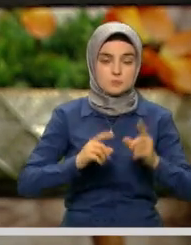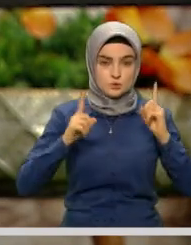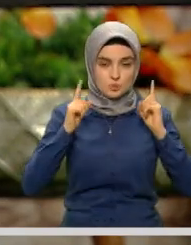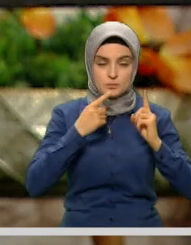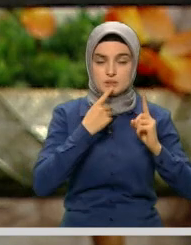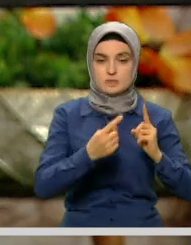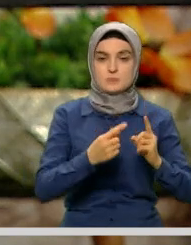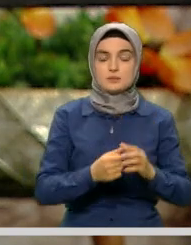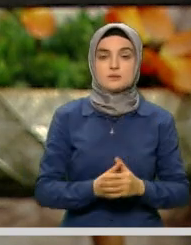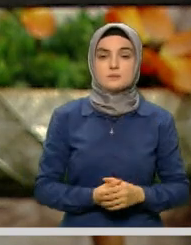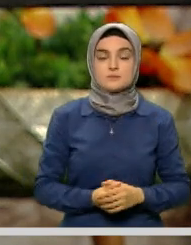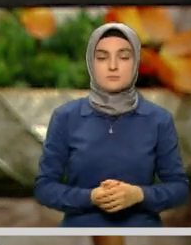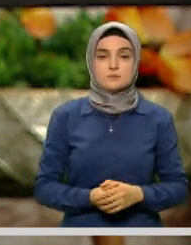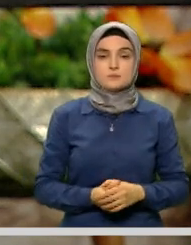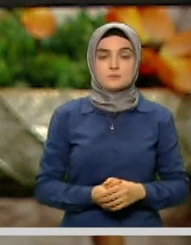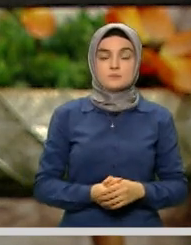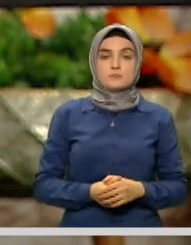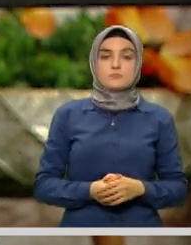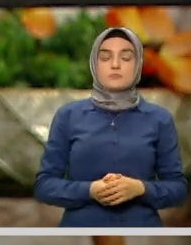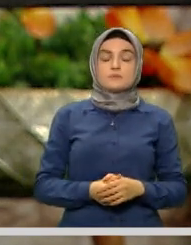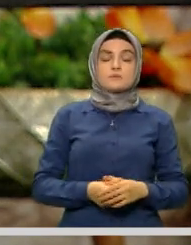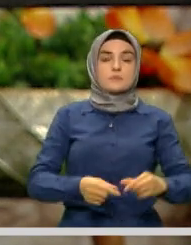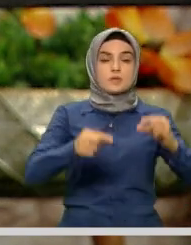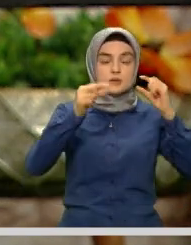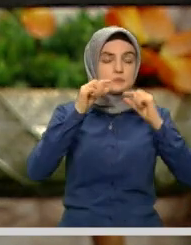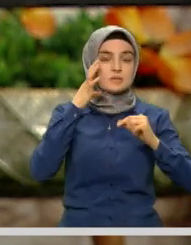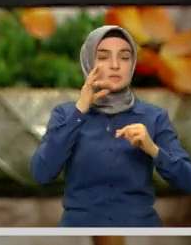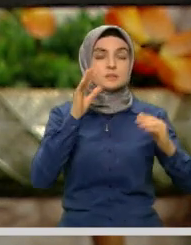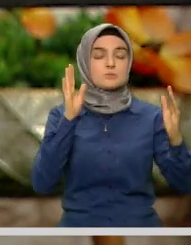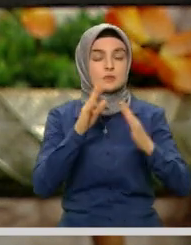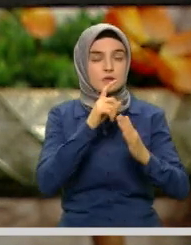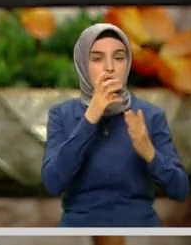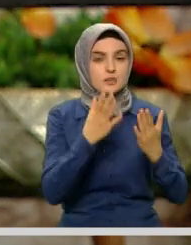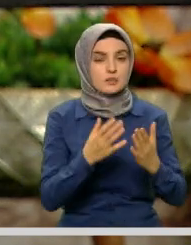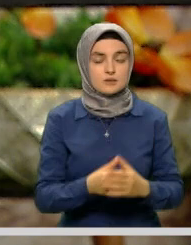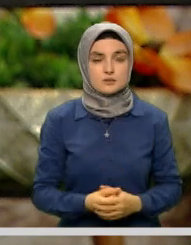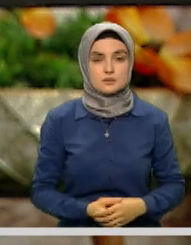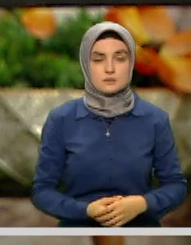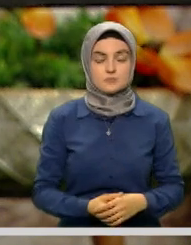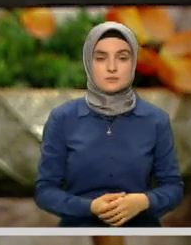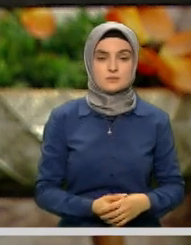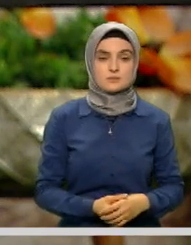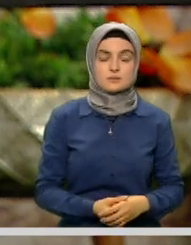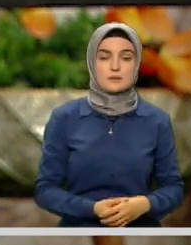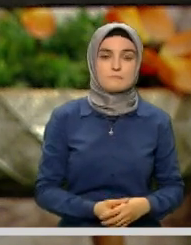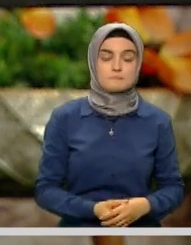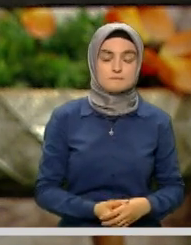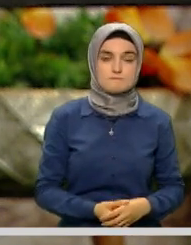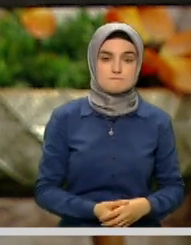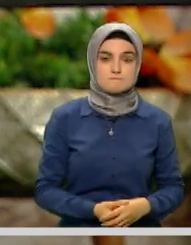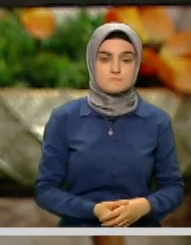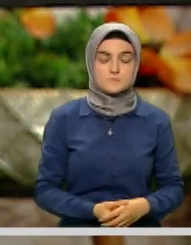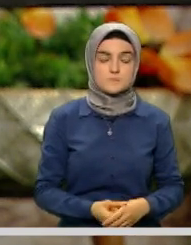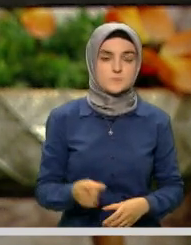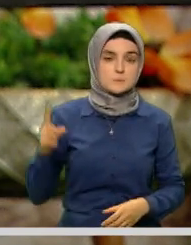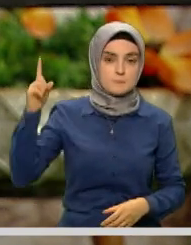aslında. Yani samimi tövbede hani hadis-i şerifte kime karşı ya Resulallah samimiyettir, eddinün nasihat dediğinde